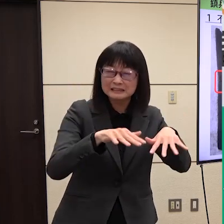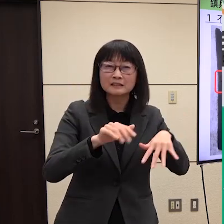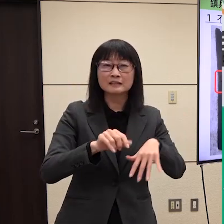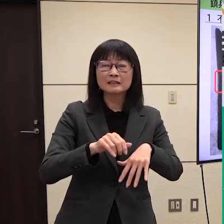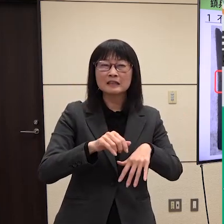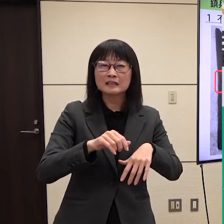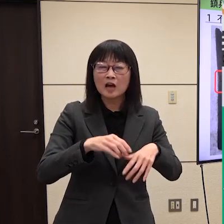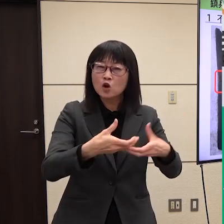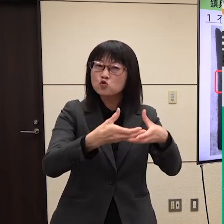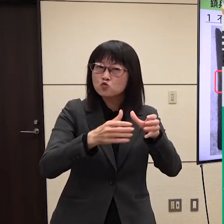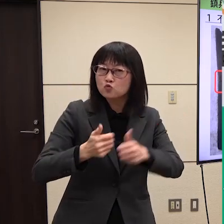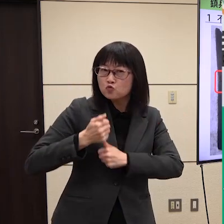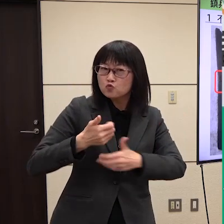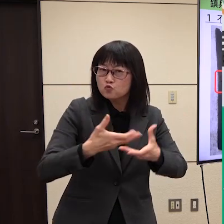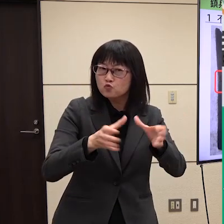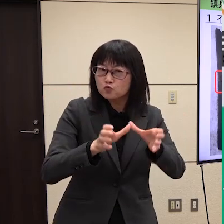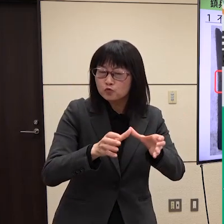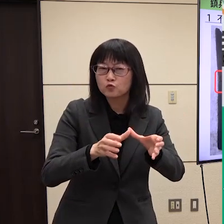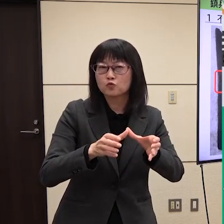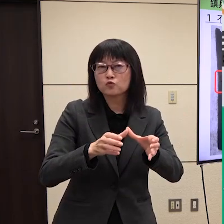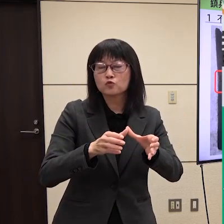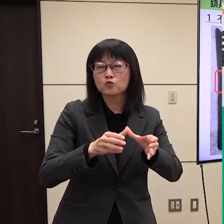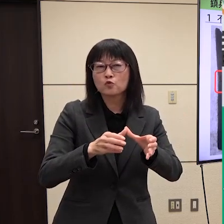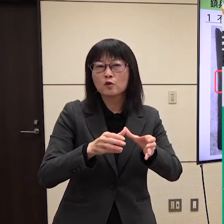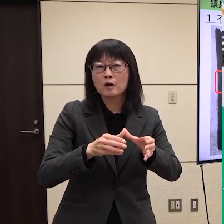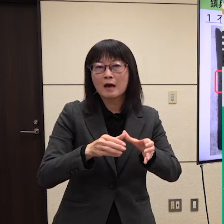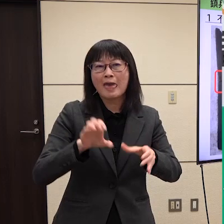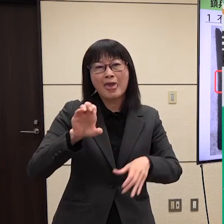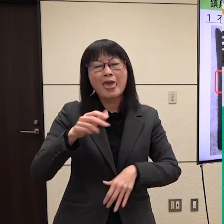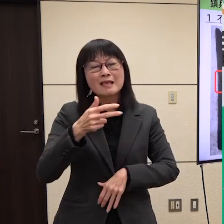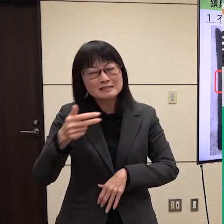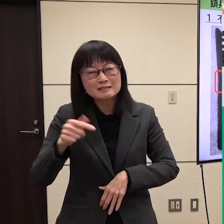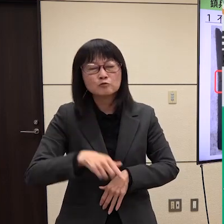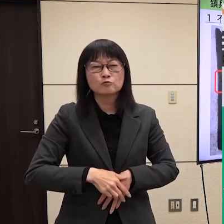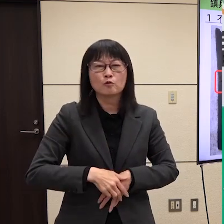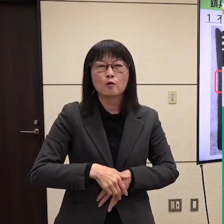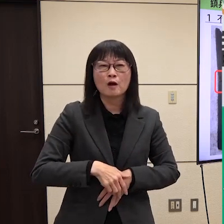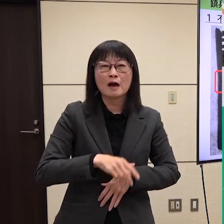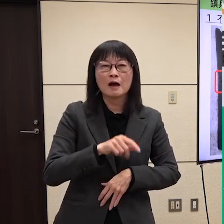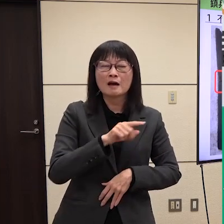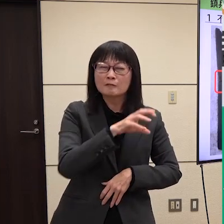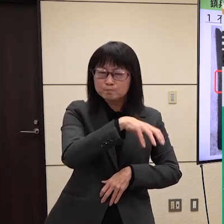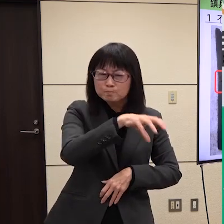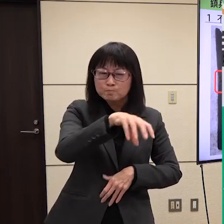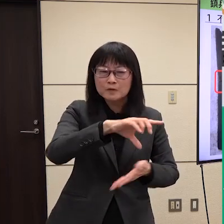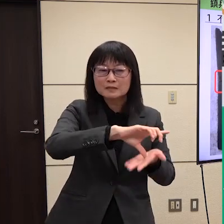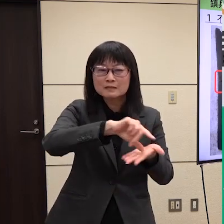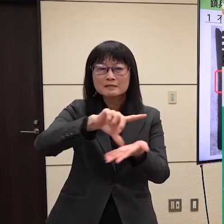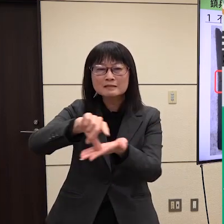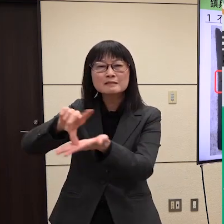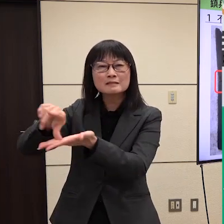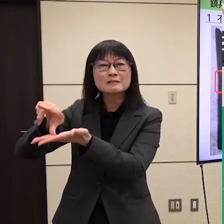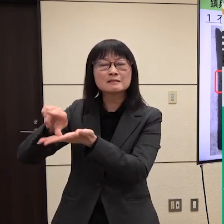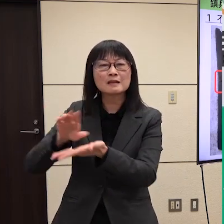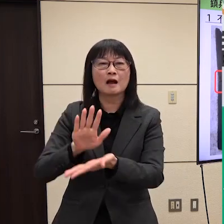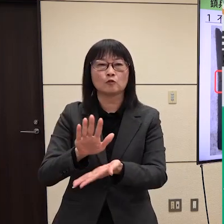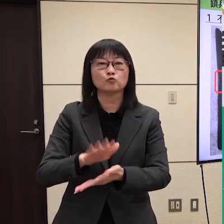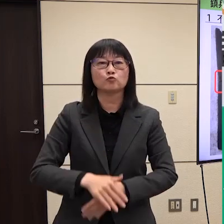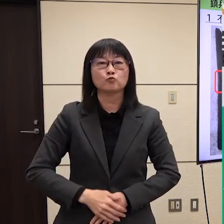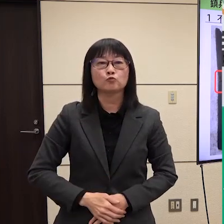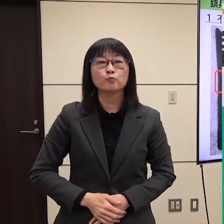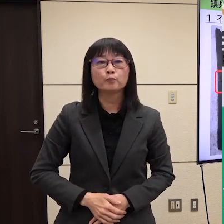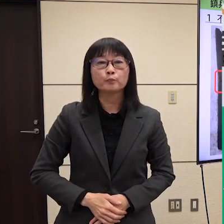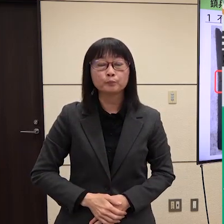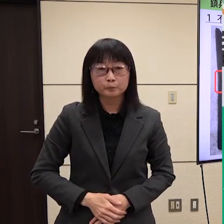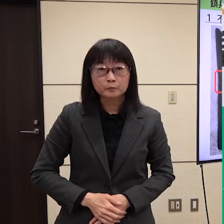の警護とか、あるいは先森太宰府の方ですね、の警護に関して